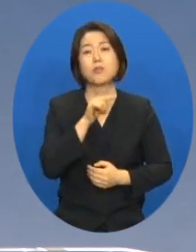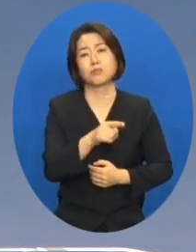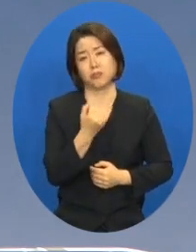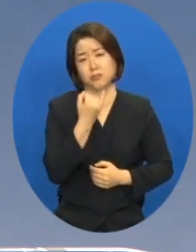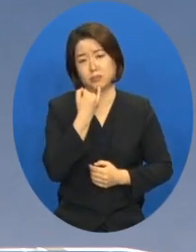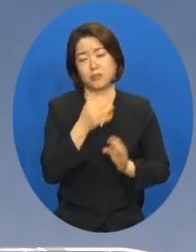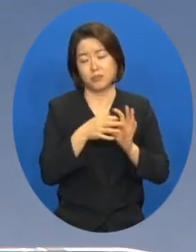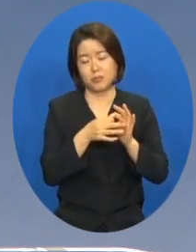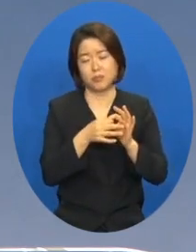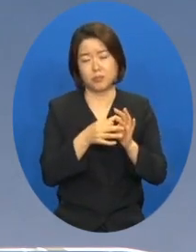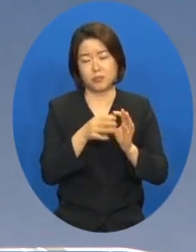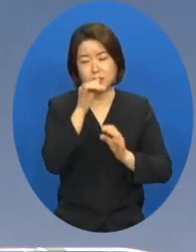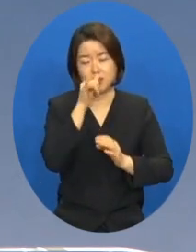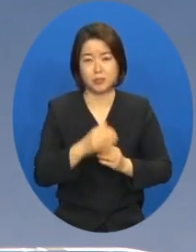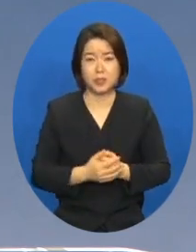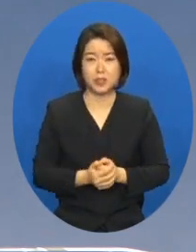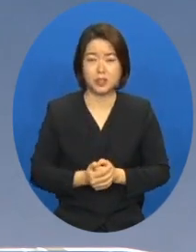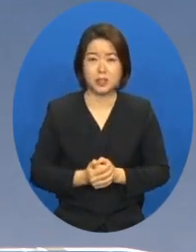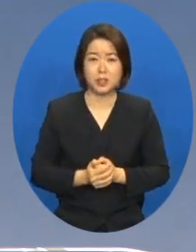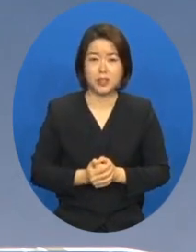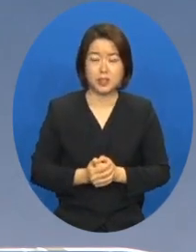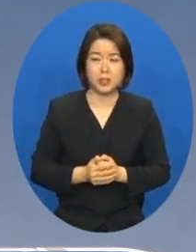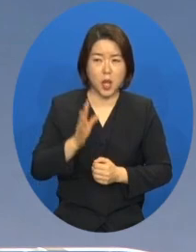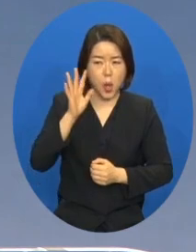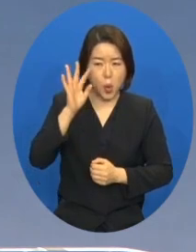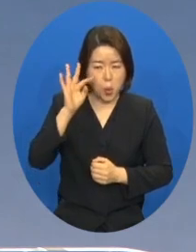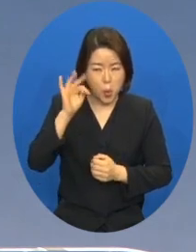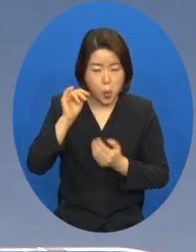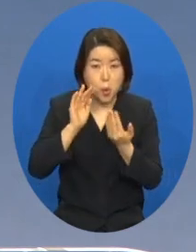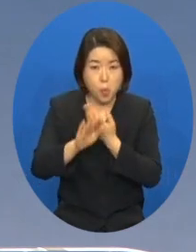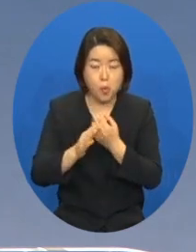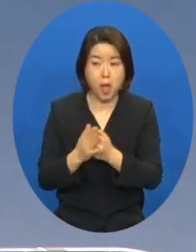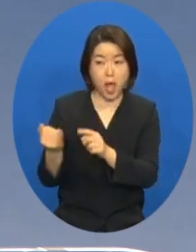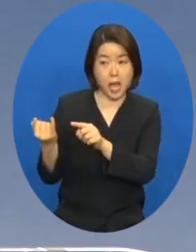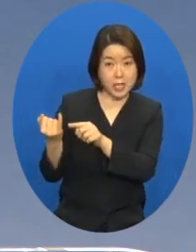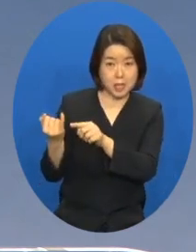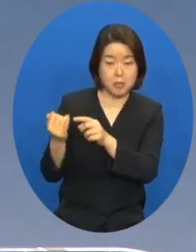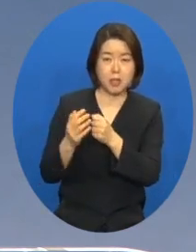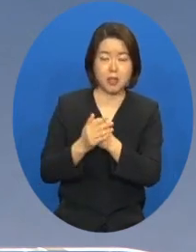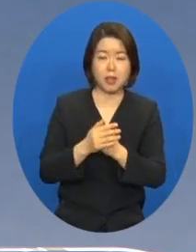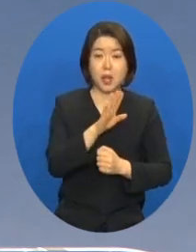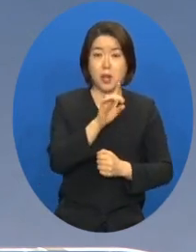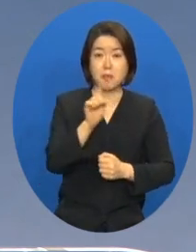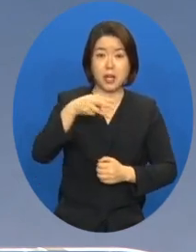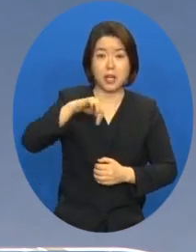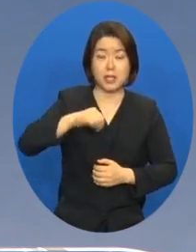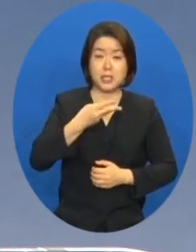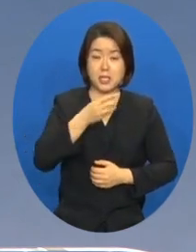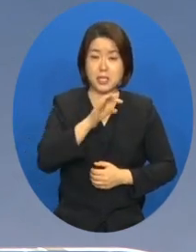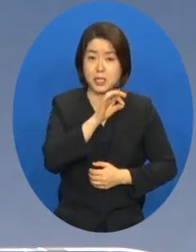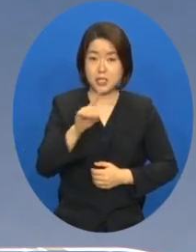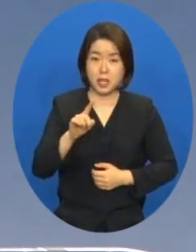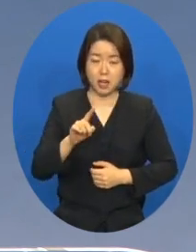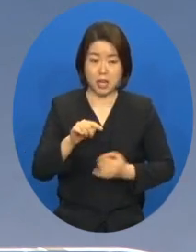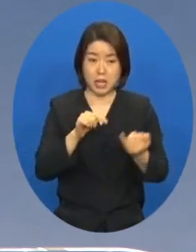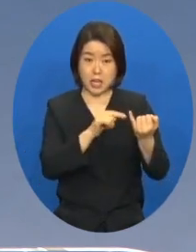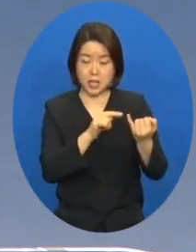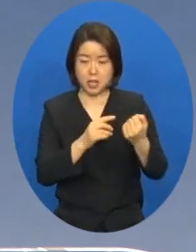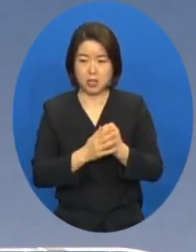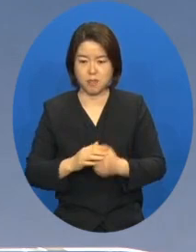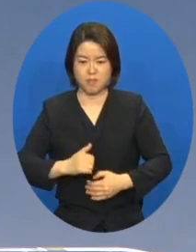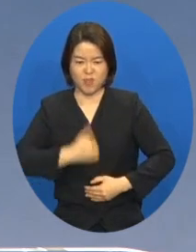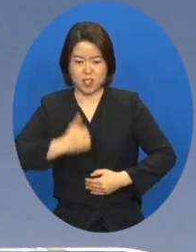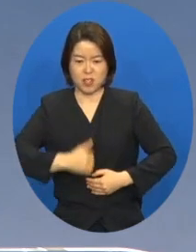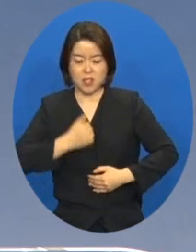그렇죠? 그런데 얼마 지나지 않아서 그 자매가 바실리아 슐링크 여사에게 또 막 극심한